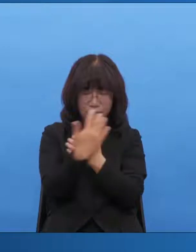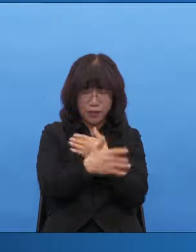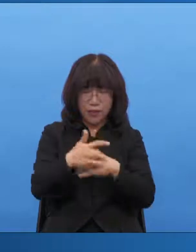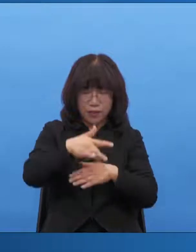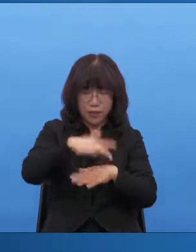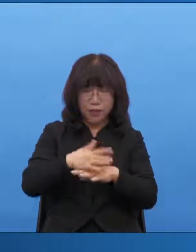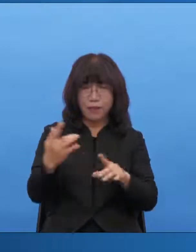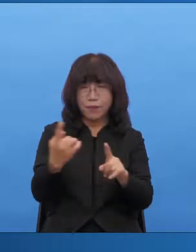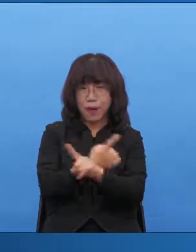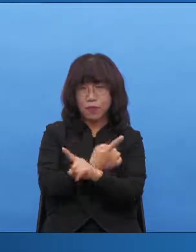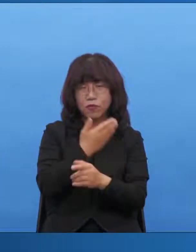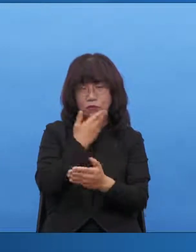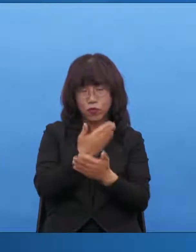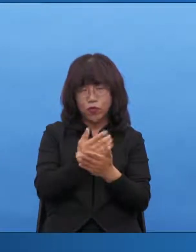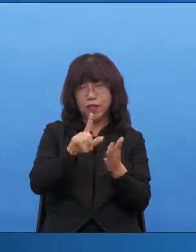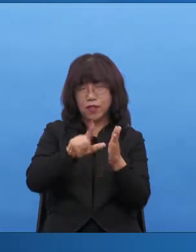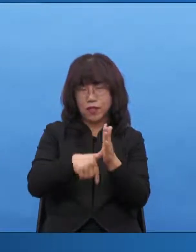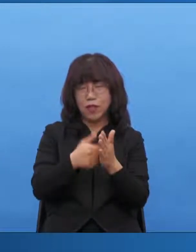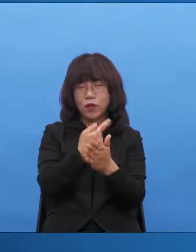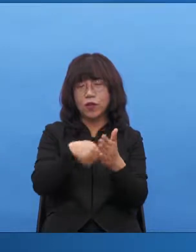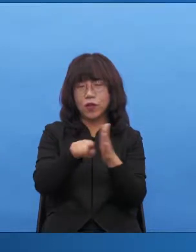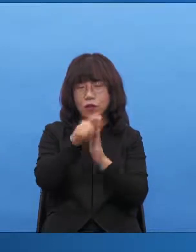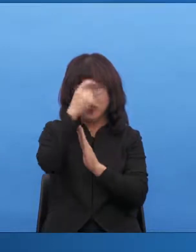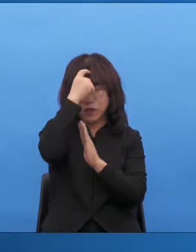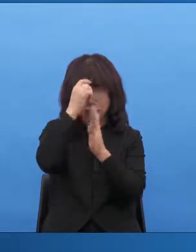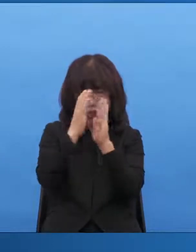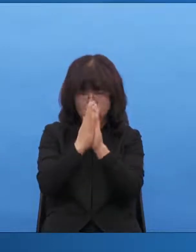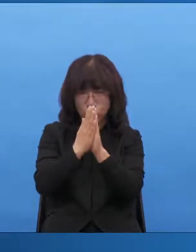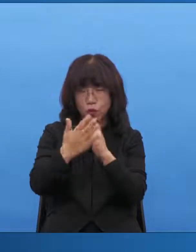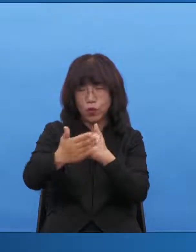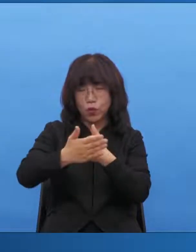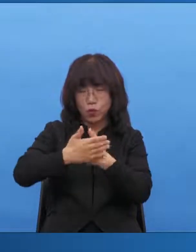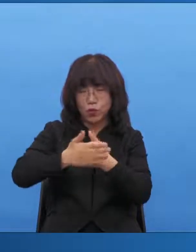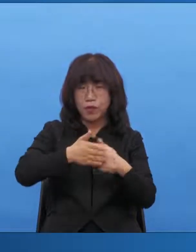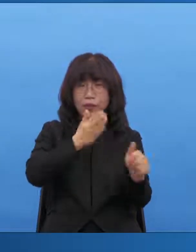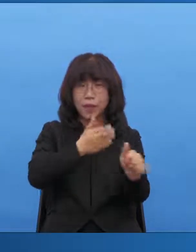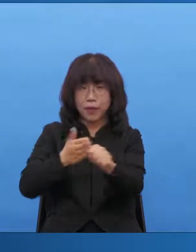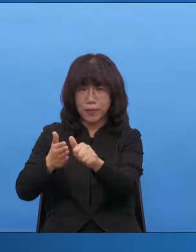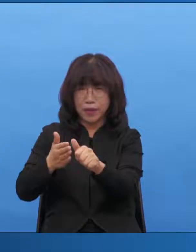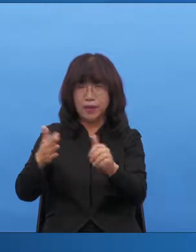시간표가 되도록 함께 기도해 주시기 바랍니다. 뉴스를 마칩니다. 고맙습니다.